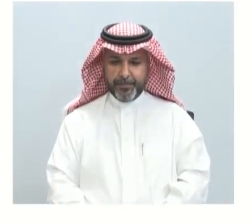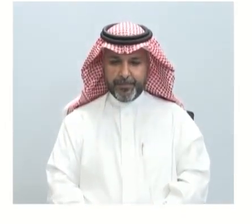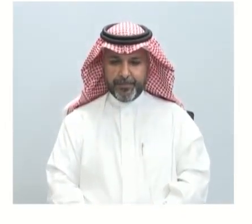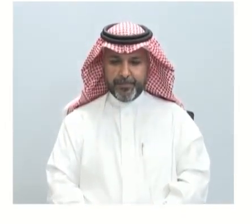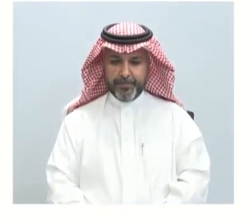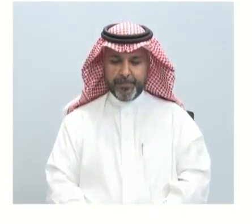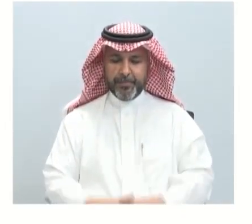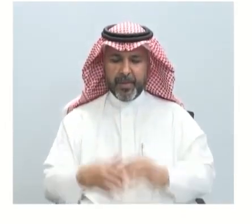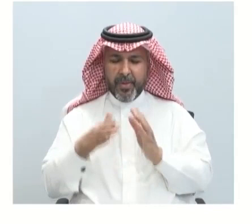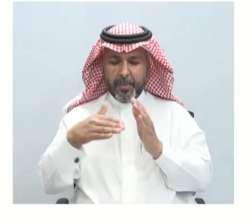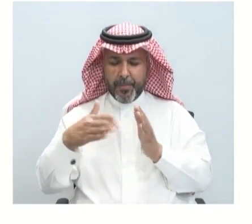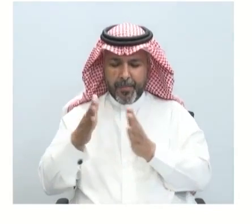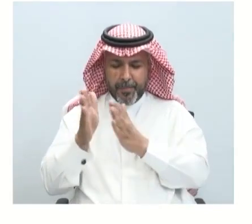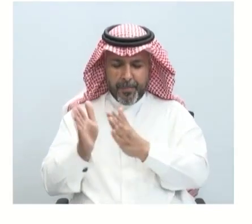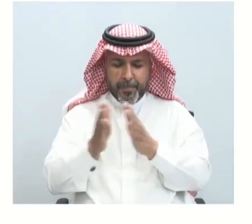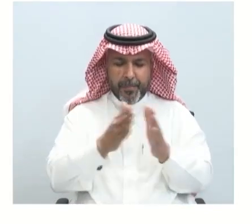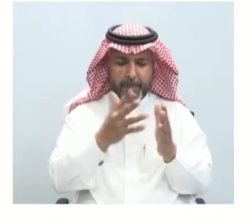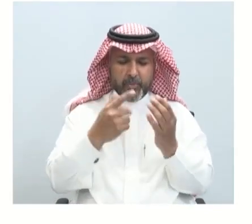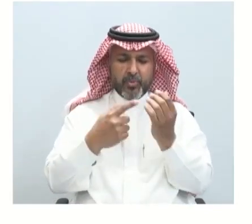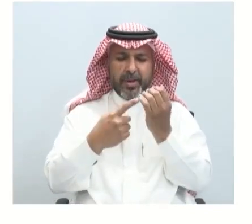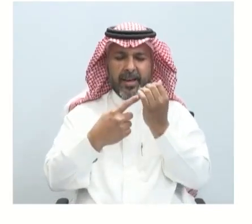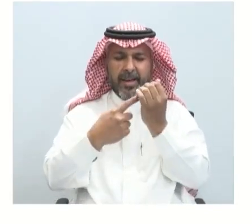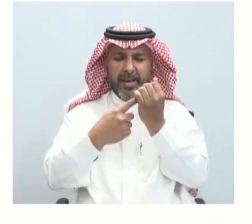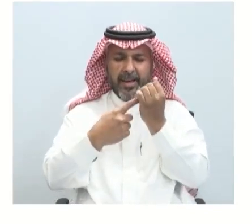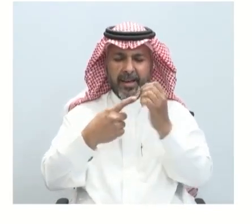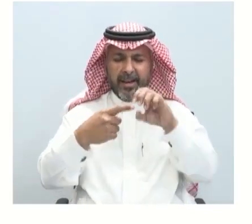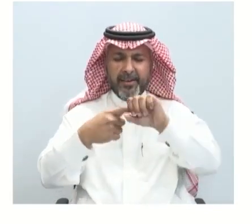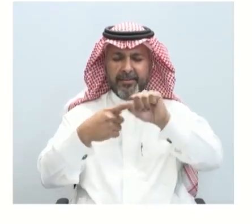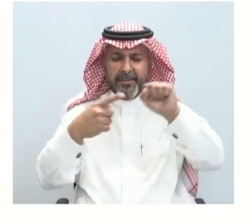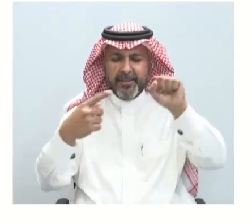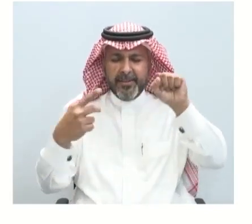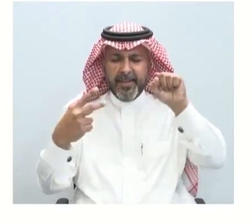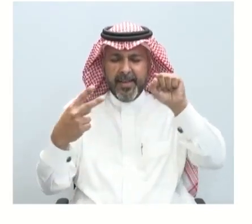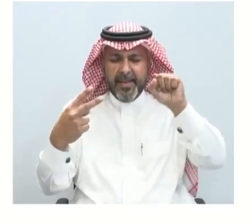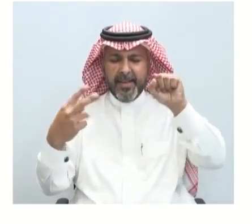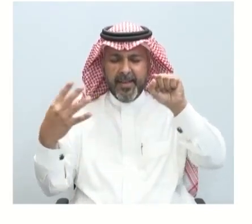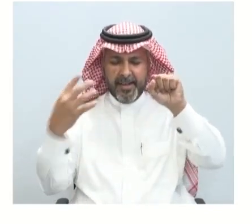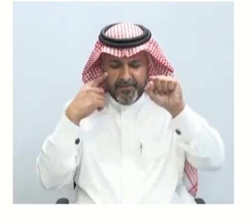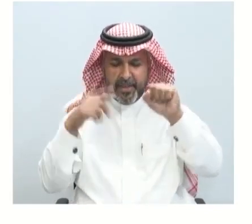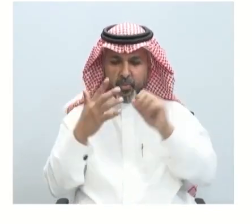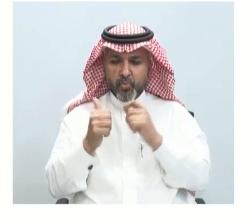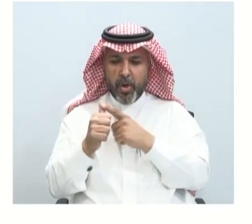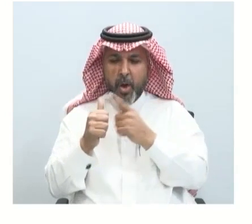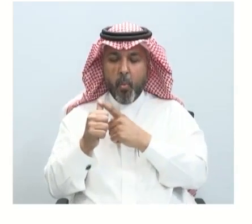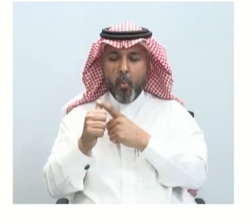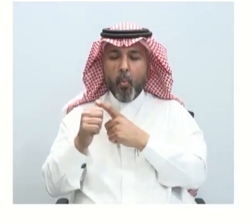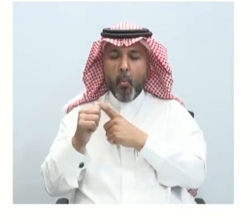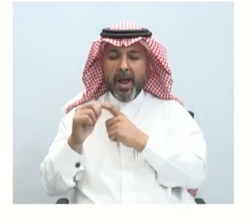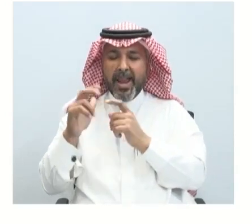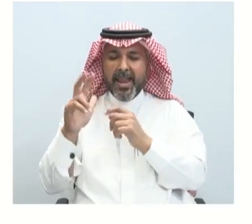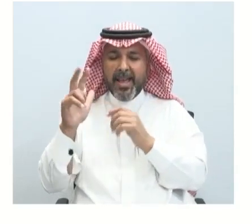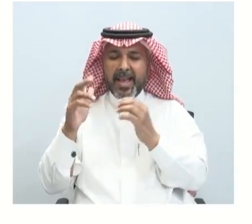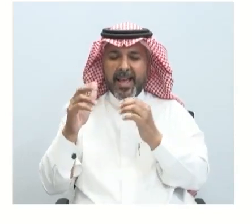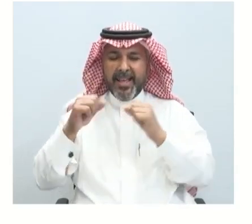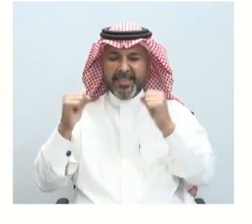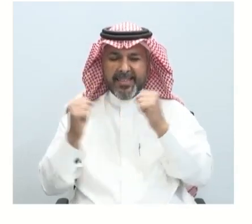البيني ثم يبدا هذا الانقسام المنصف وهو عبه اره عن اربع مراحل الطور التمهيدي الاول او في الانقسام المنصف